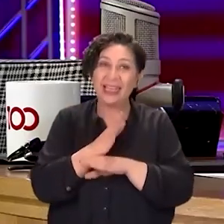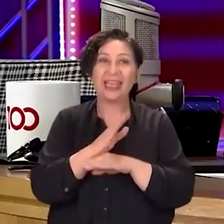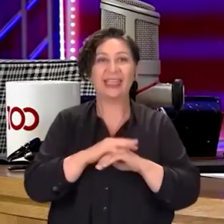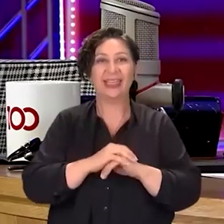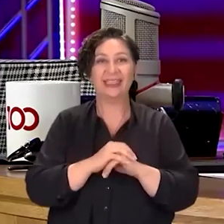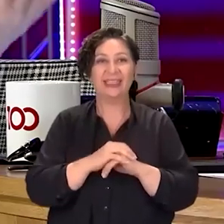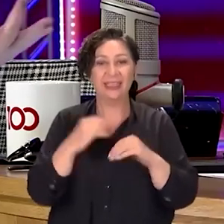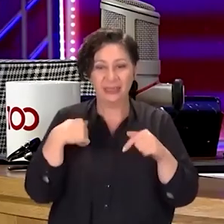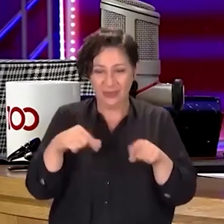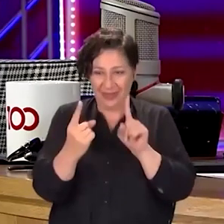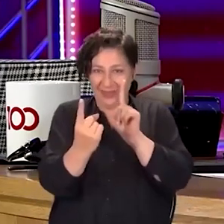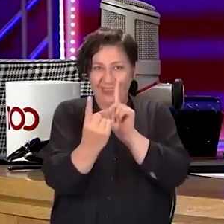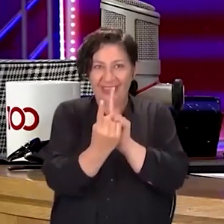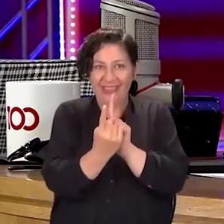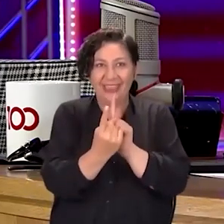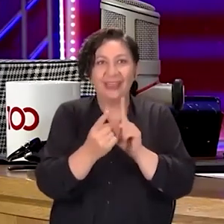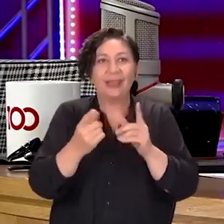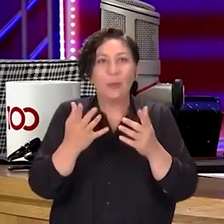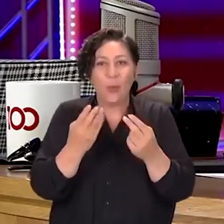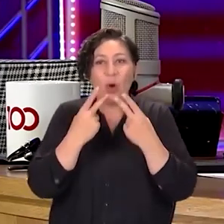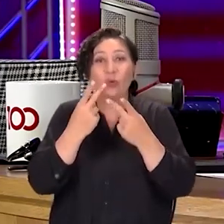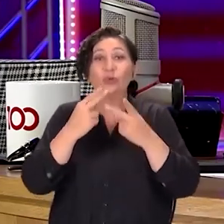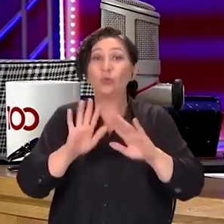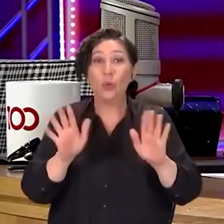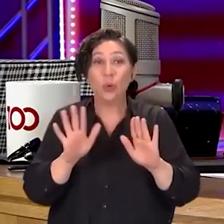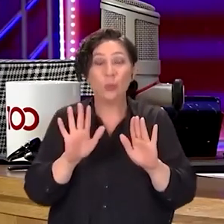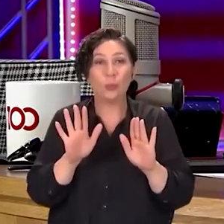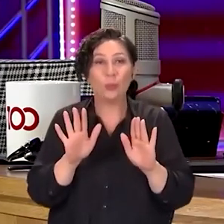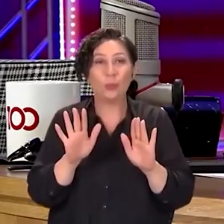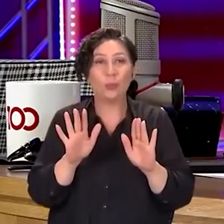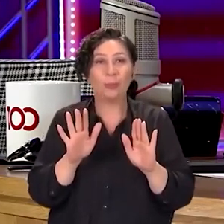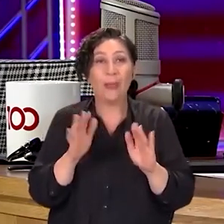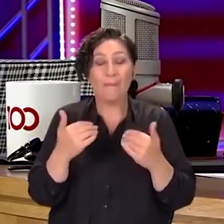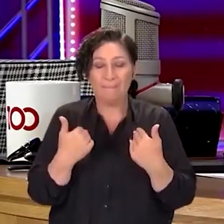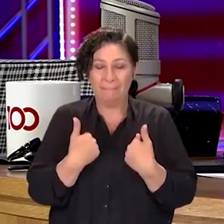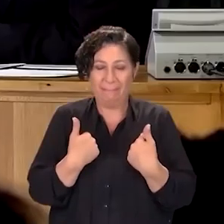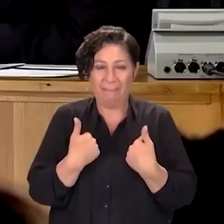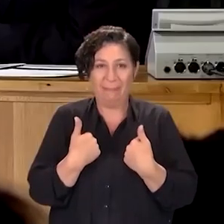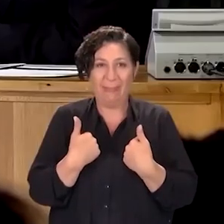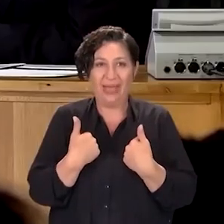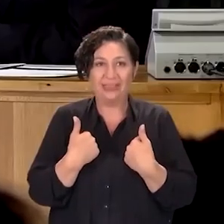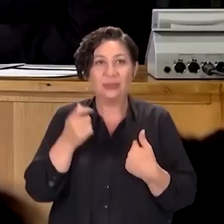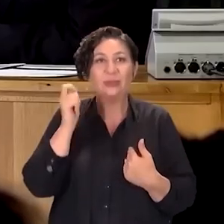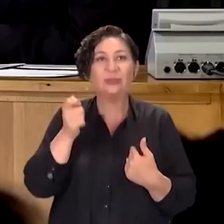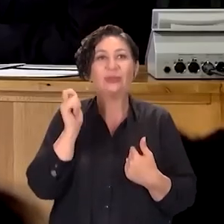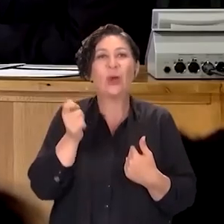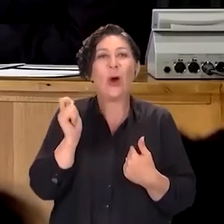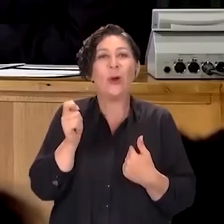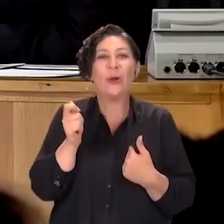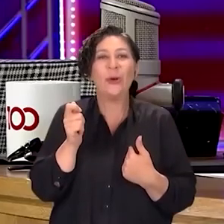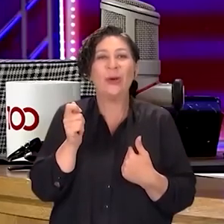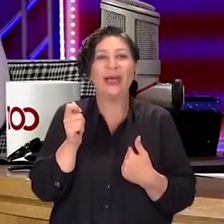Hakikaten şimdi senin karşındayım diye böyle konuşmuyorum. Ben zor